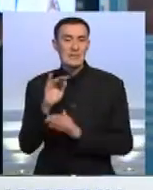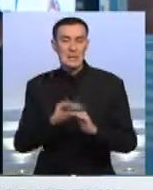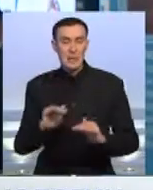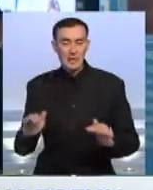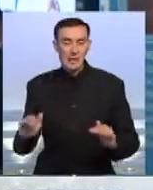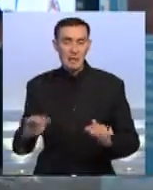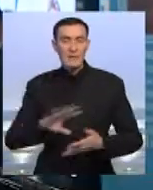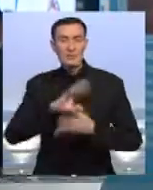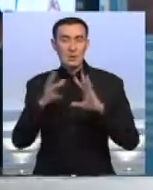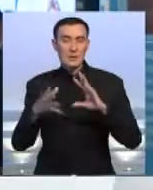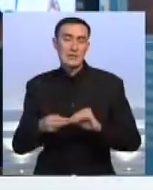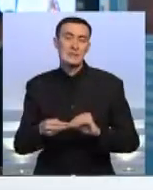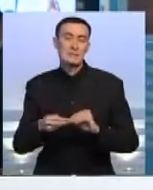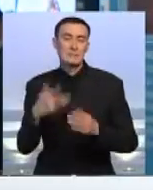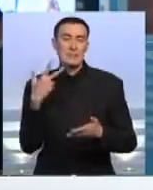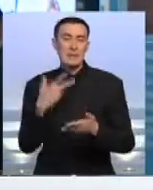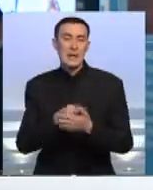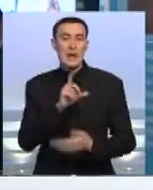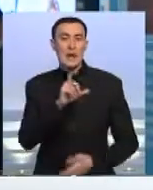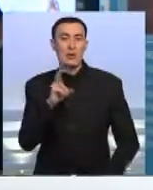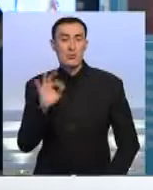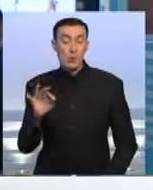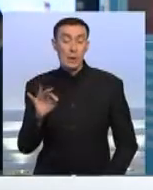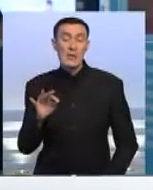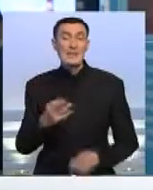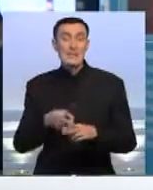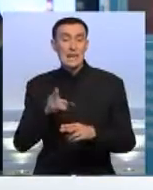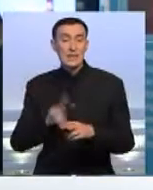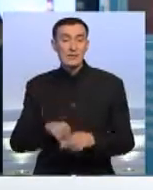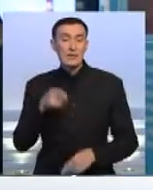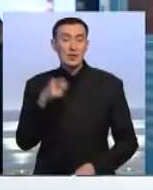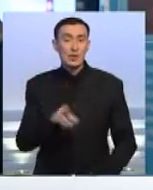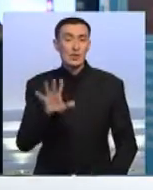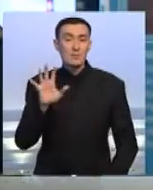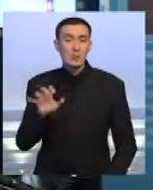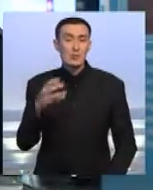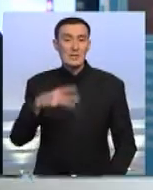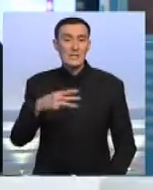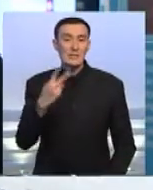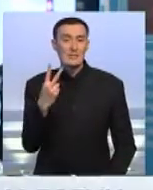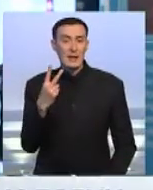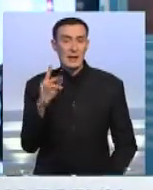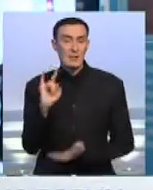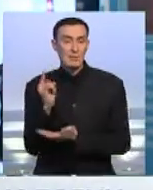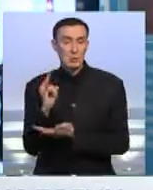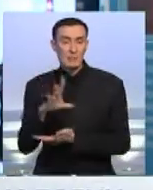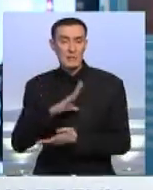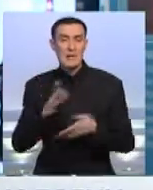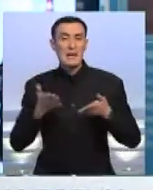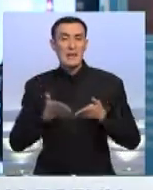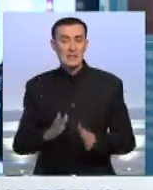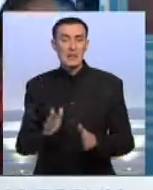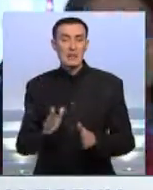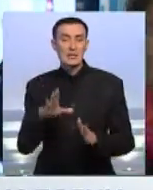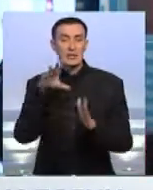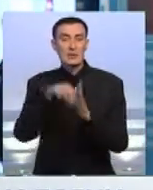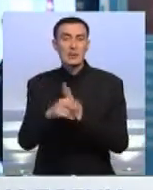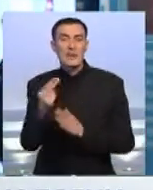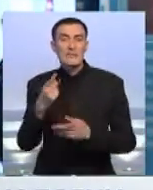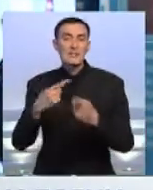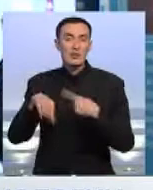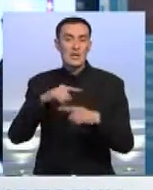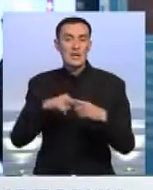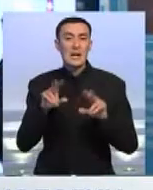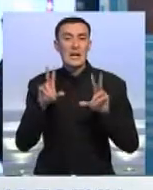в результате экстракорпорального оплодотворения. Из них 1532 ребенка родилось за счет возмещения в